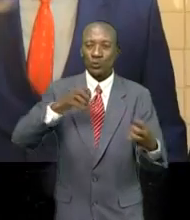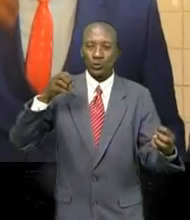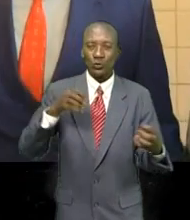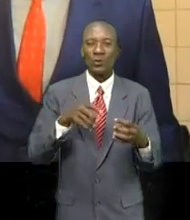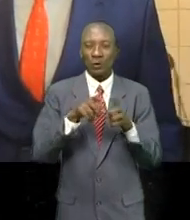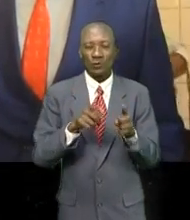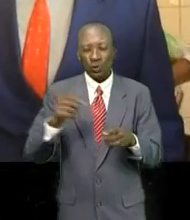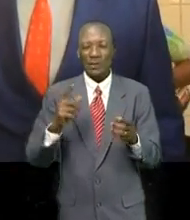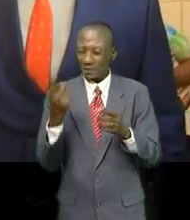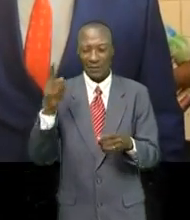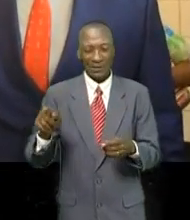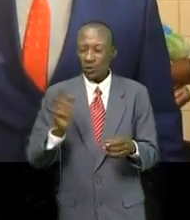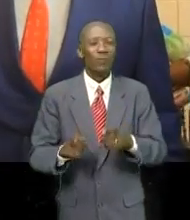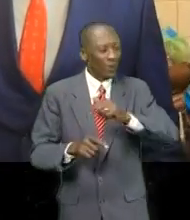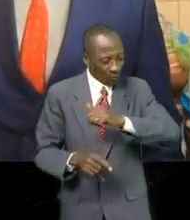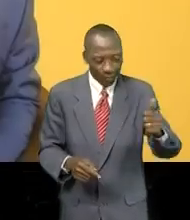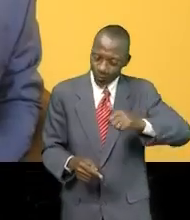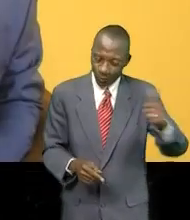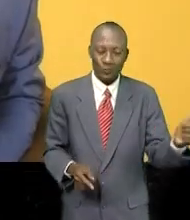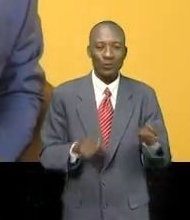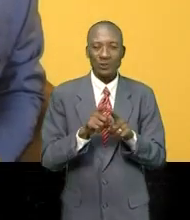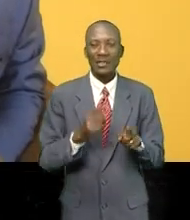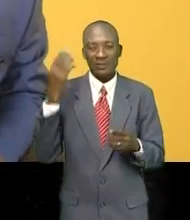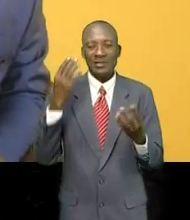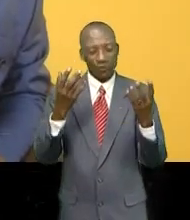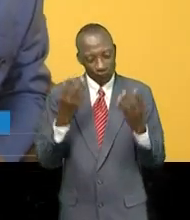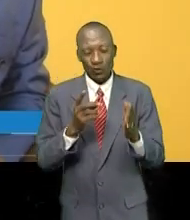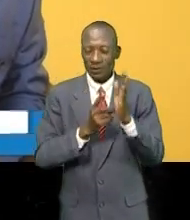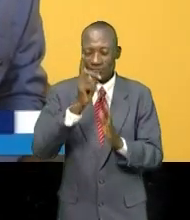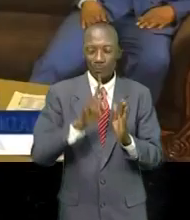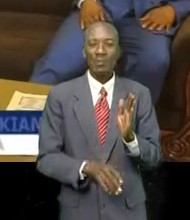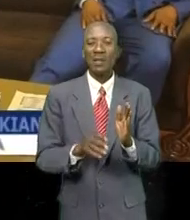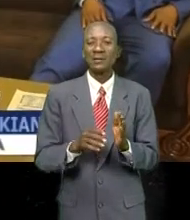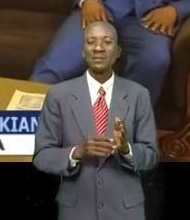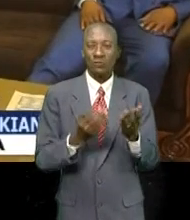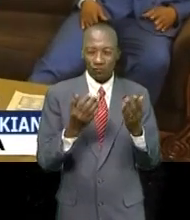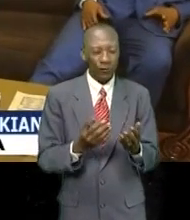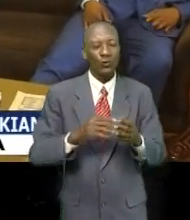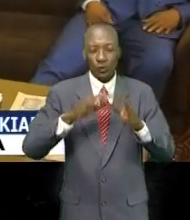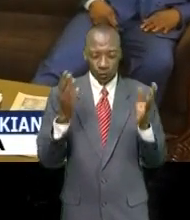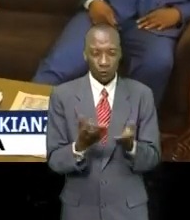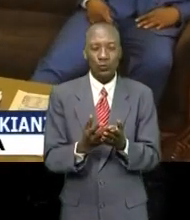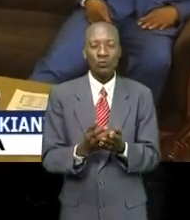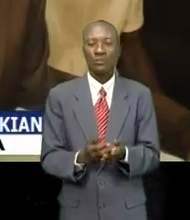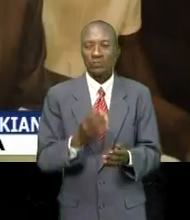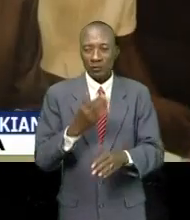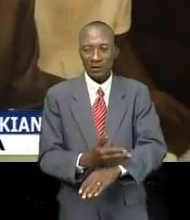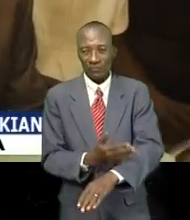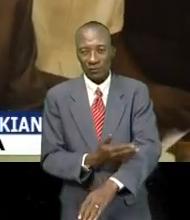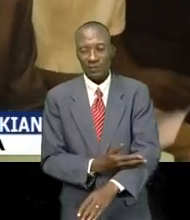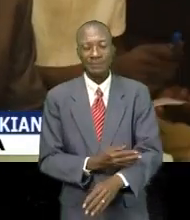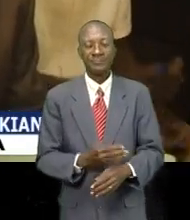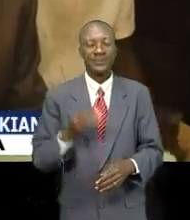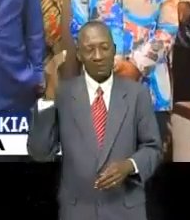produits. Toujours très ouvert et à l'écoute, le ministre Désiré Birianze a aussi pris langue avec les membres de la délégation